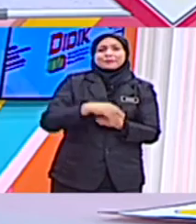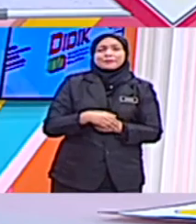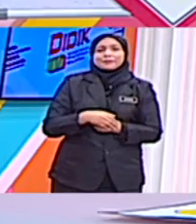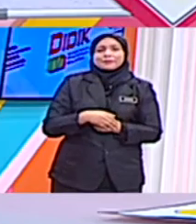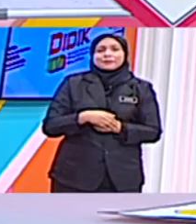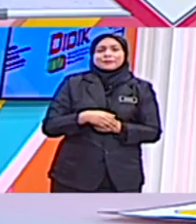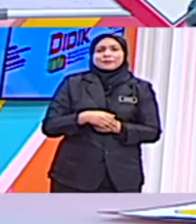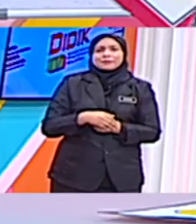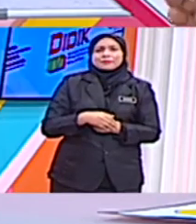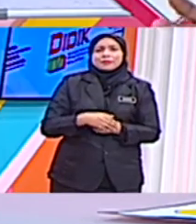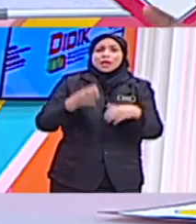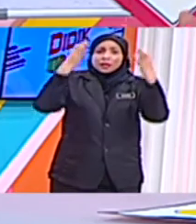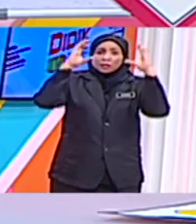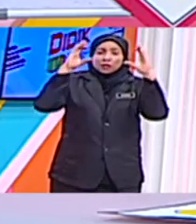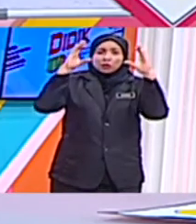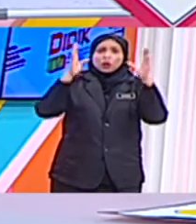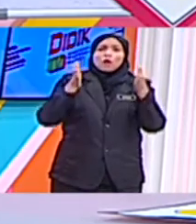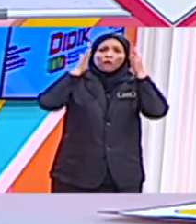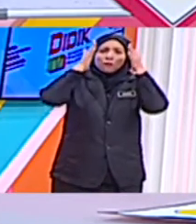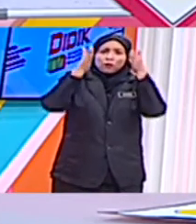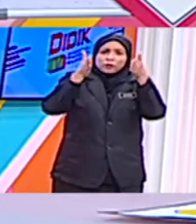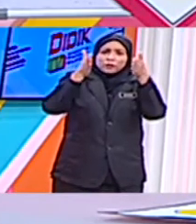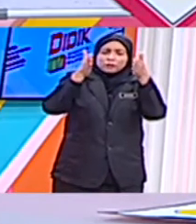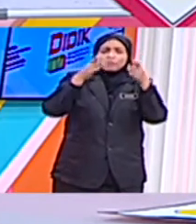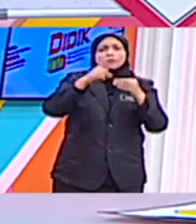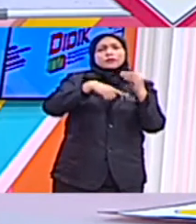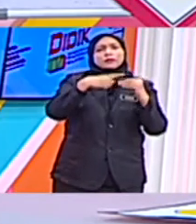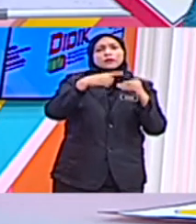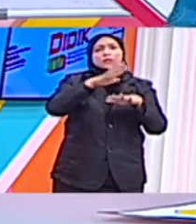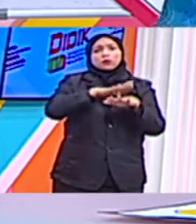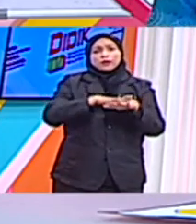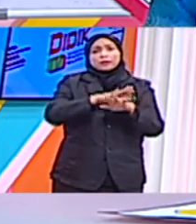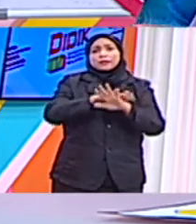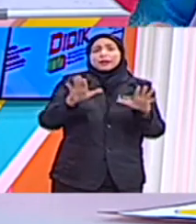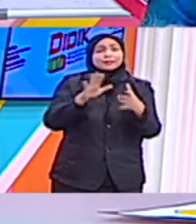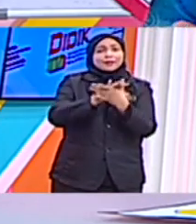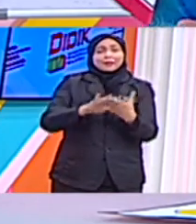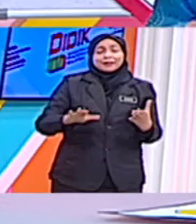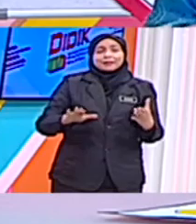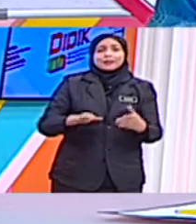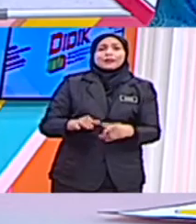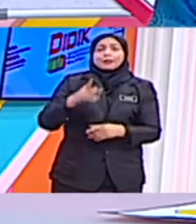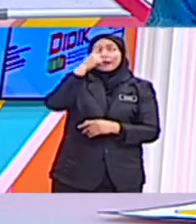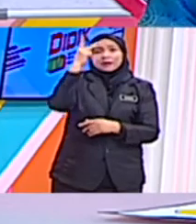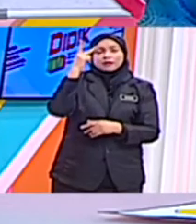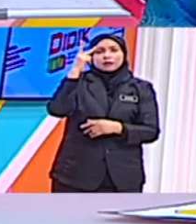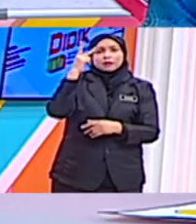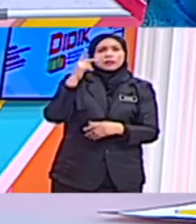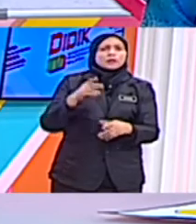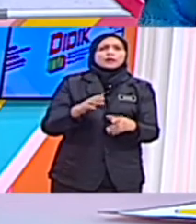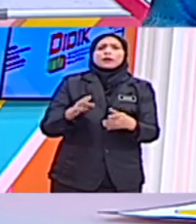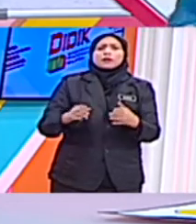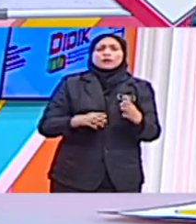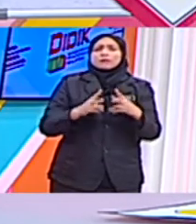selamatkan. Kita tahu. Cikgu nak fokus pada sentuhan tidak selamat kerana sentuhan tidak selamat ini sangat bahaya. Ya,